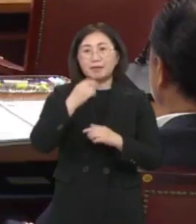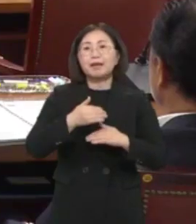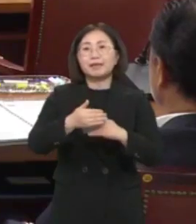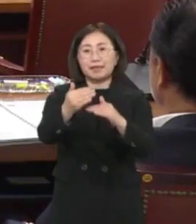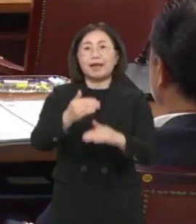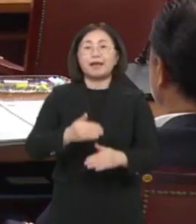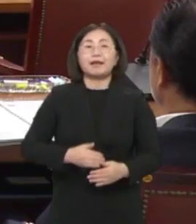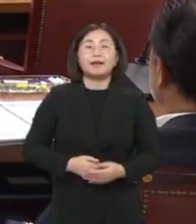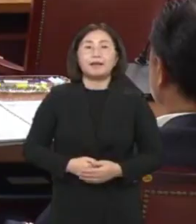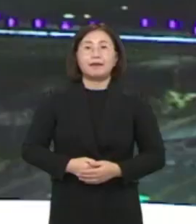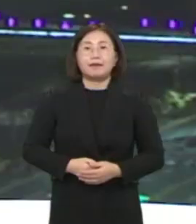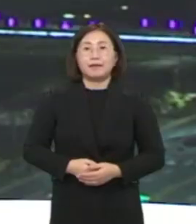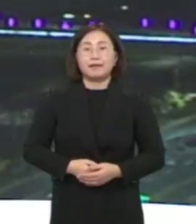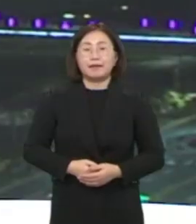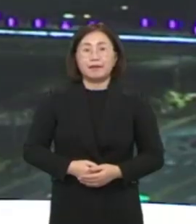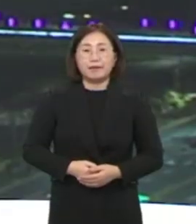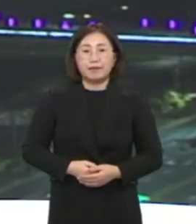진행됩니다.